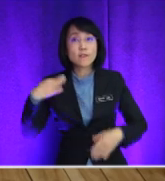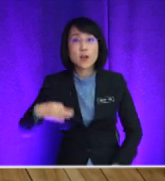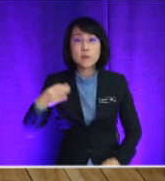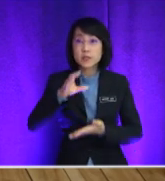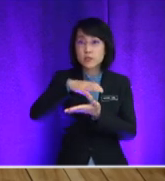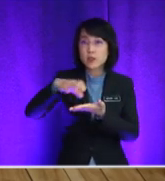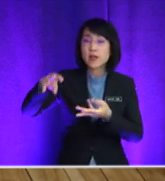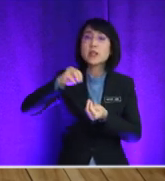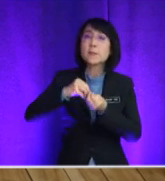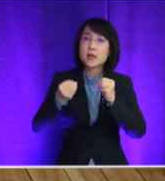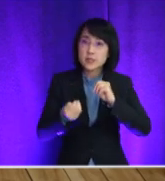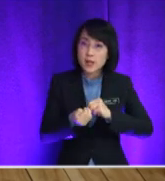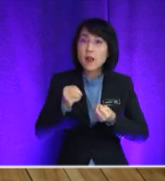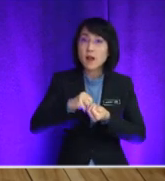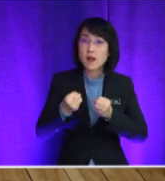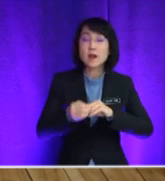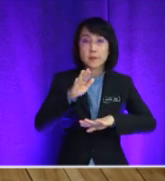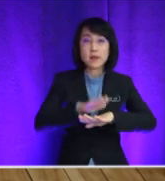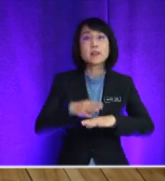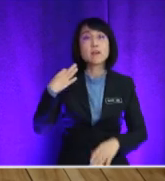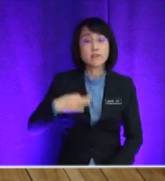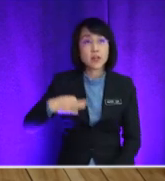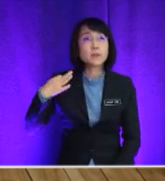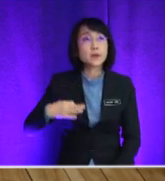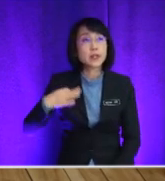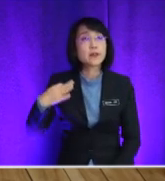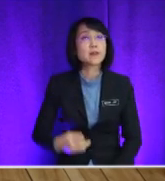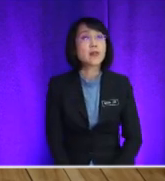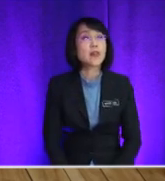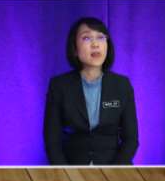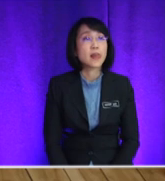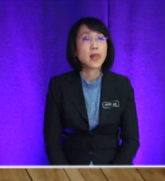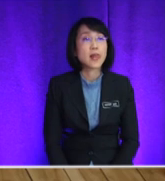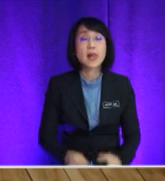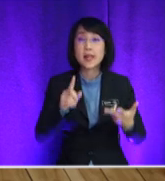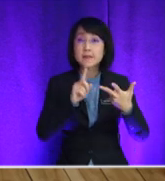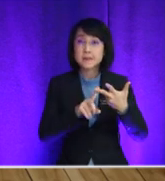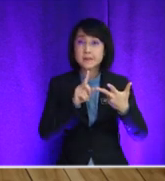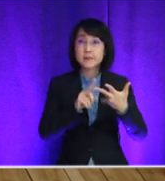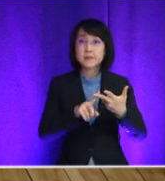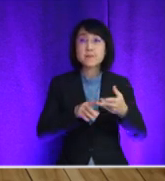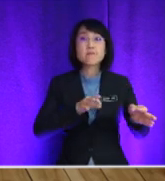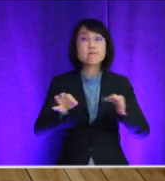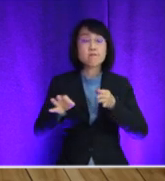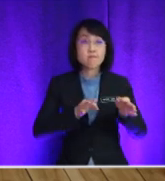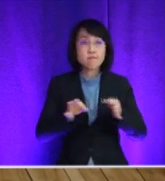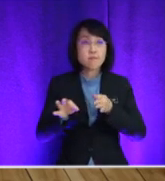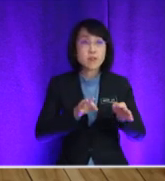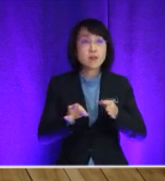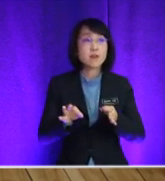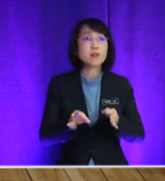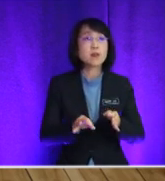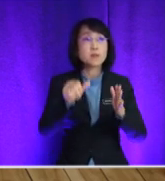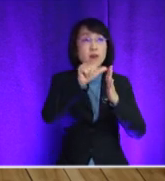kejahatan pada Febri kemudian yang ketiga menerangkan peraturan susun